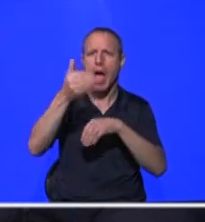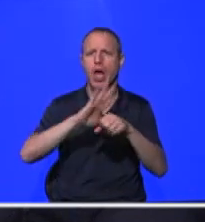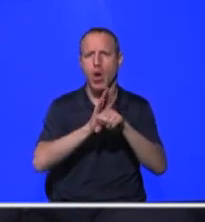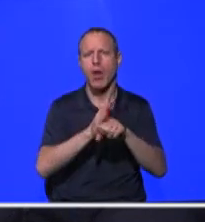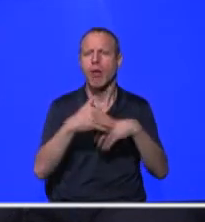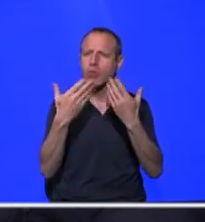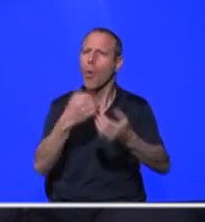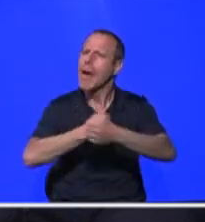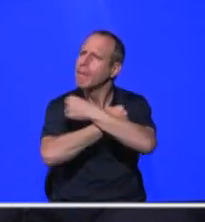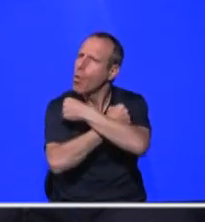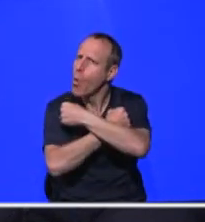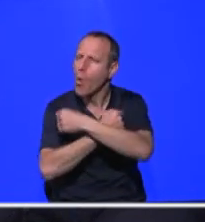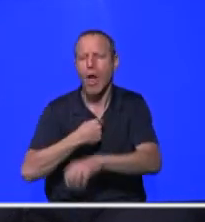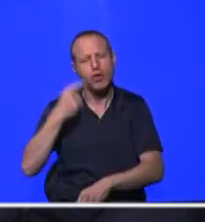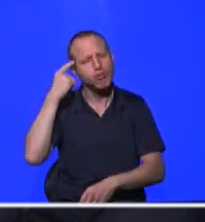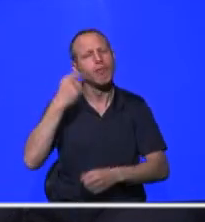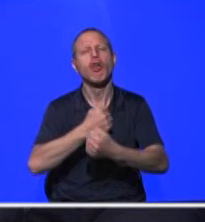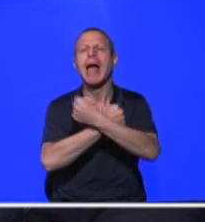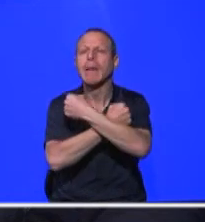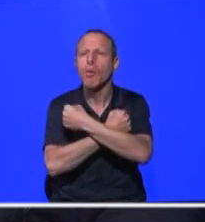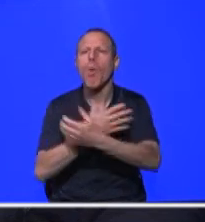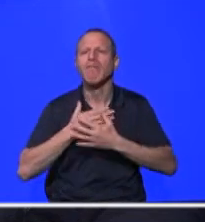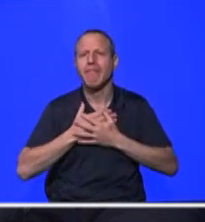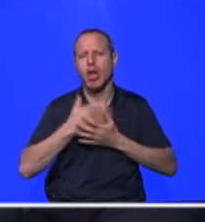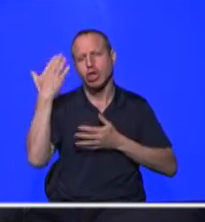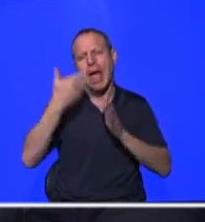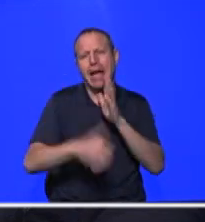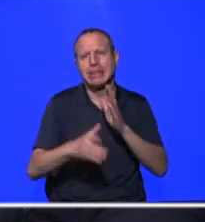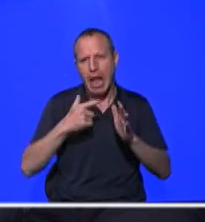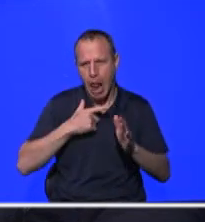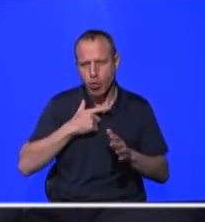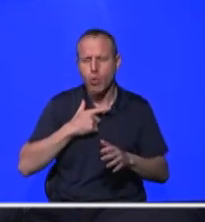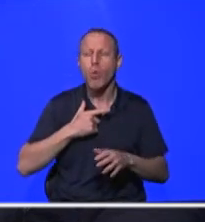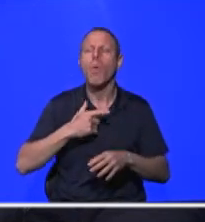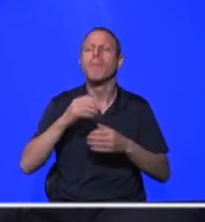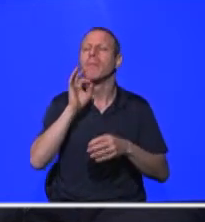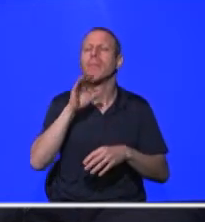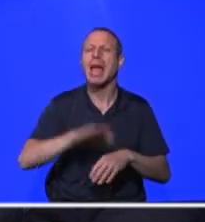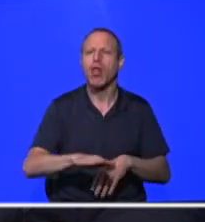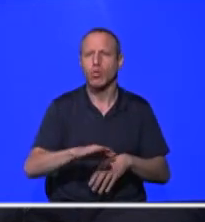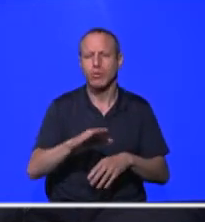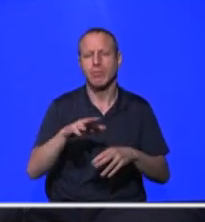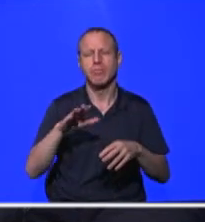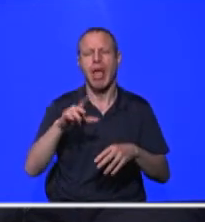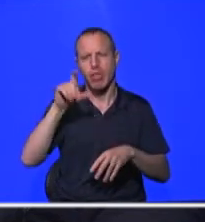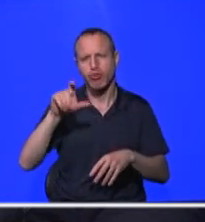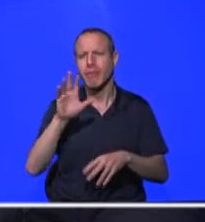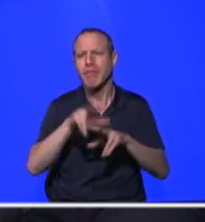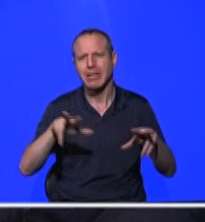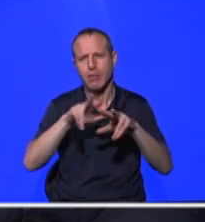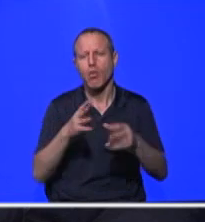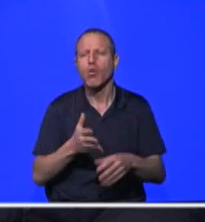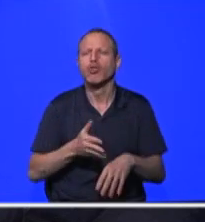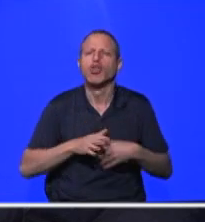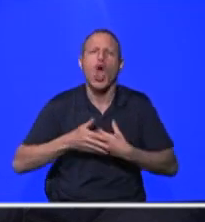חיבוק. אני חושב שהחיבוק והאהבה שהיה חסרה לנו גם כן בילדות ומהאנשים ומהציבור שהוקיע אותנו, זה מה שגרה